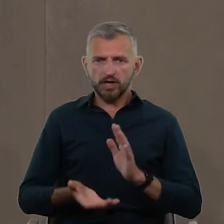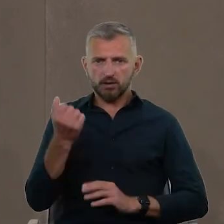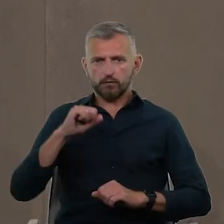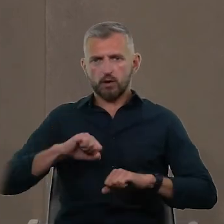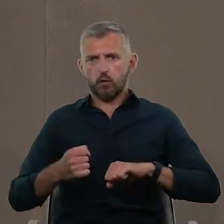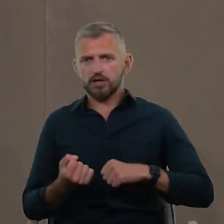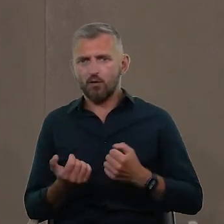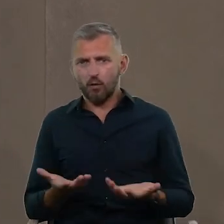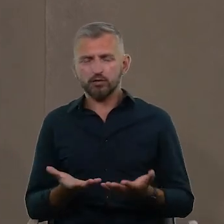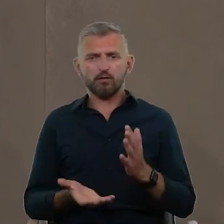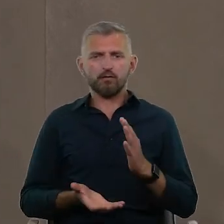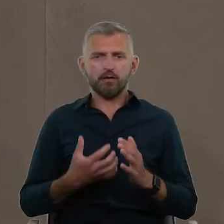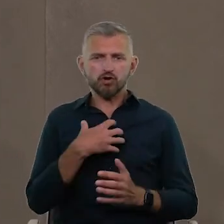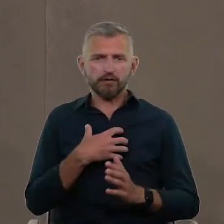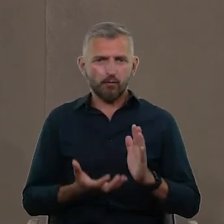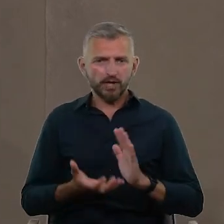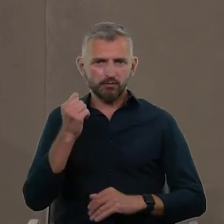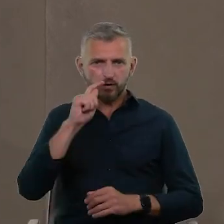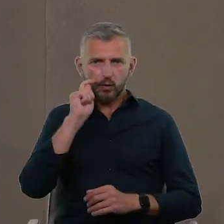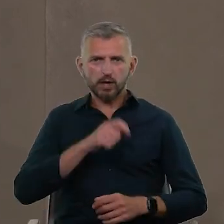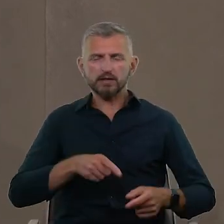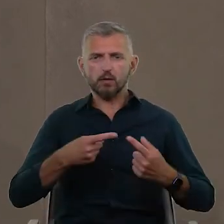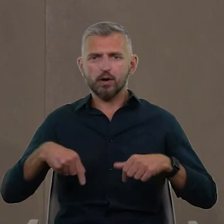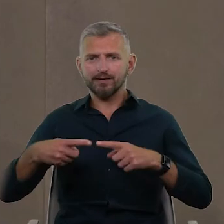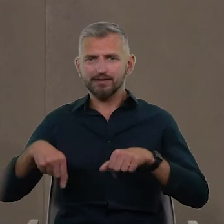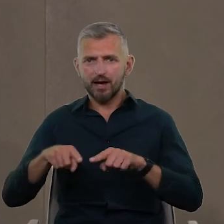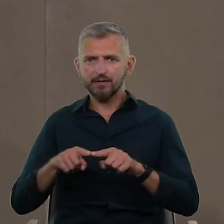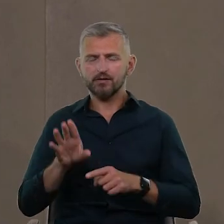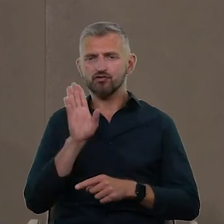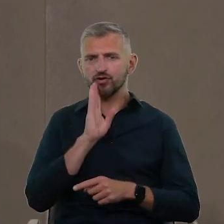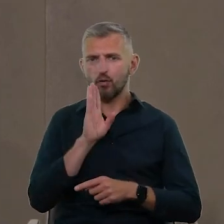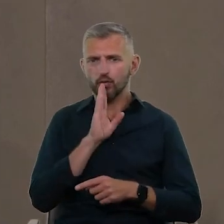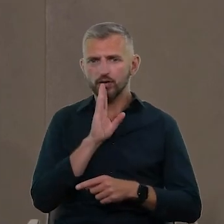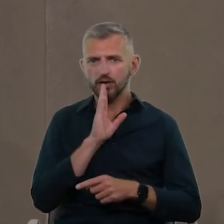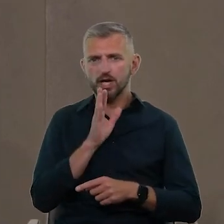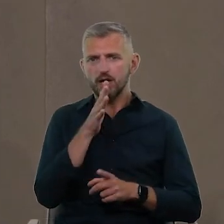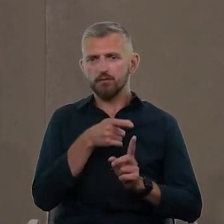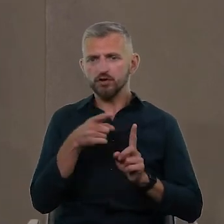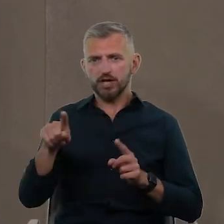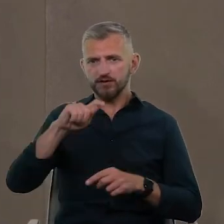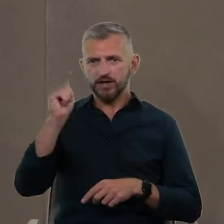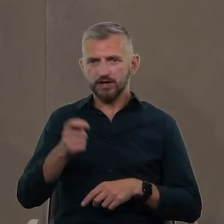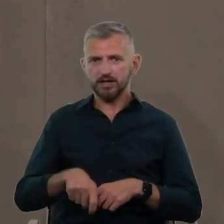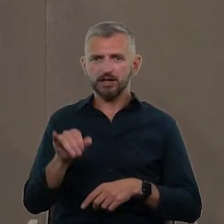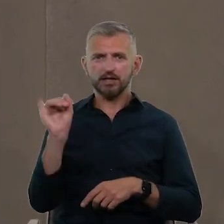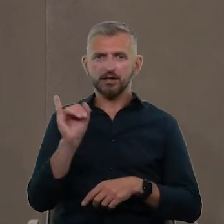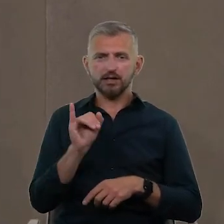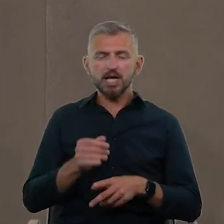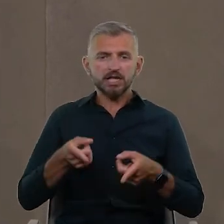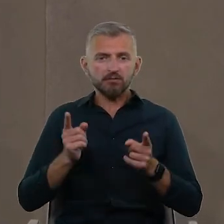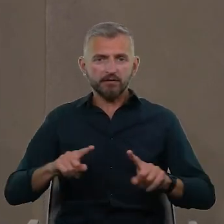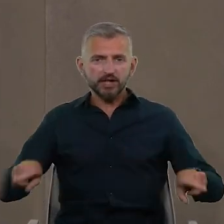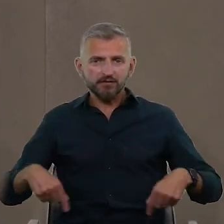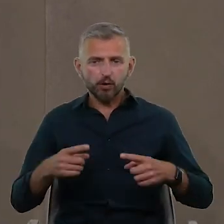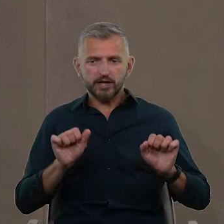одну, важливо підтримувати українські організації, жінок під час війни і насправді